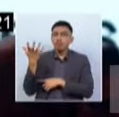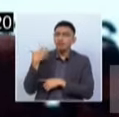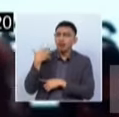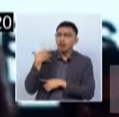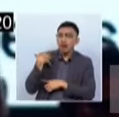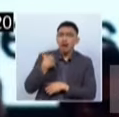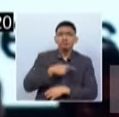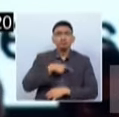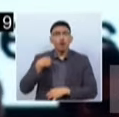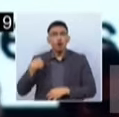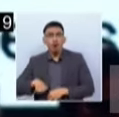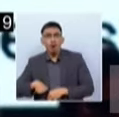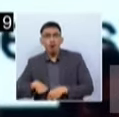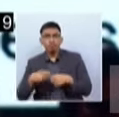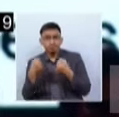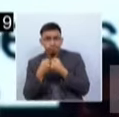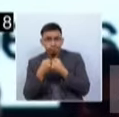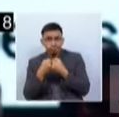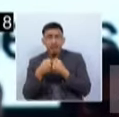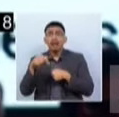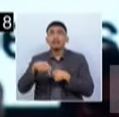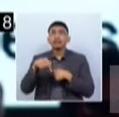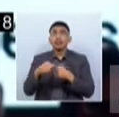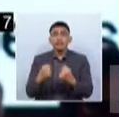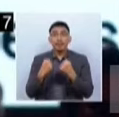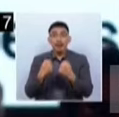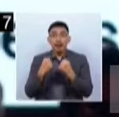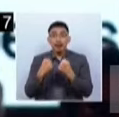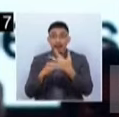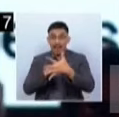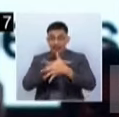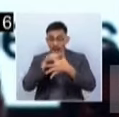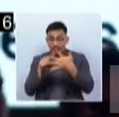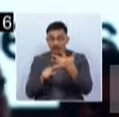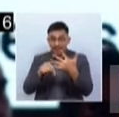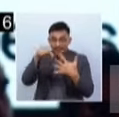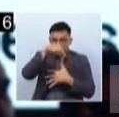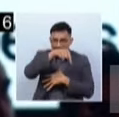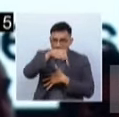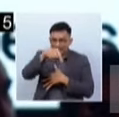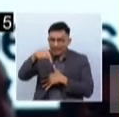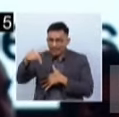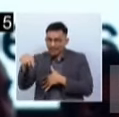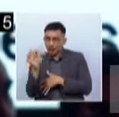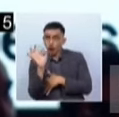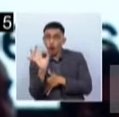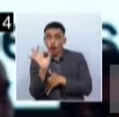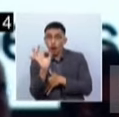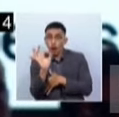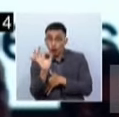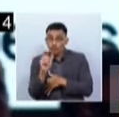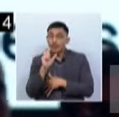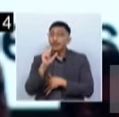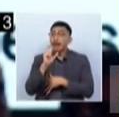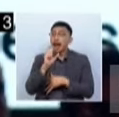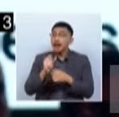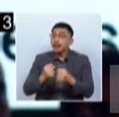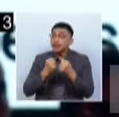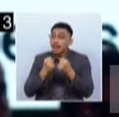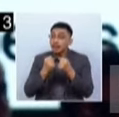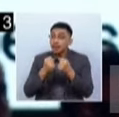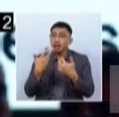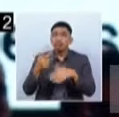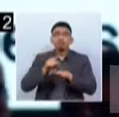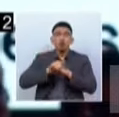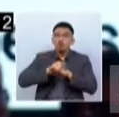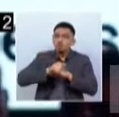perdapatan yang cukup seru dibandingkan eh perdapatan beberapa e tema lainnya seperti tadi juga menyinggung adanya pembelanjaan